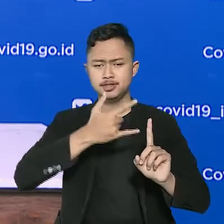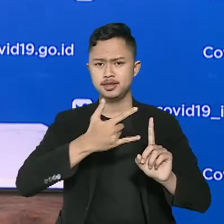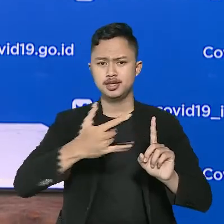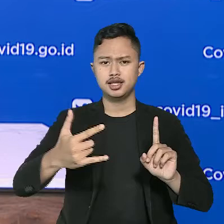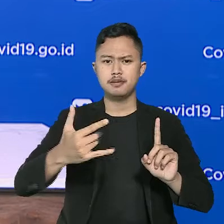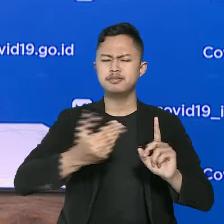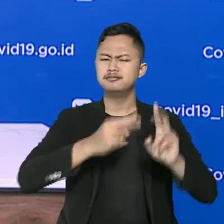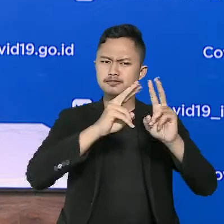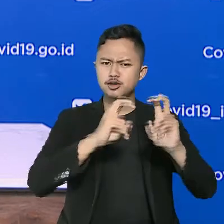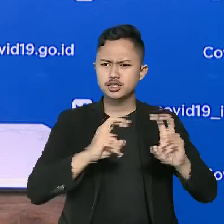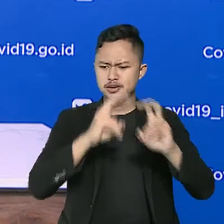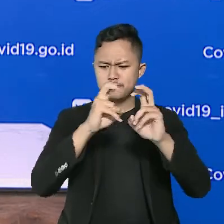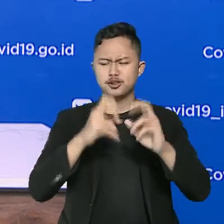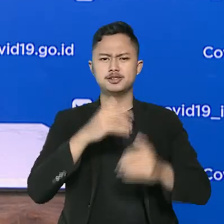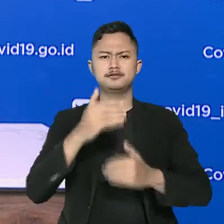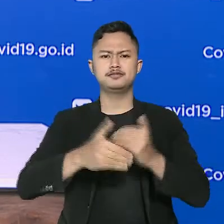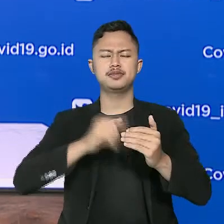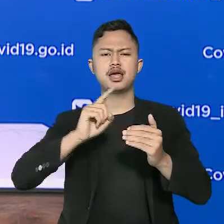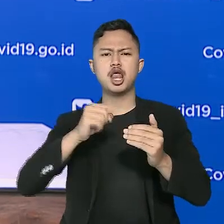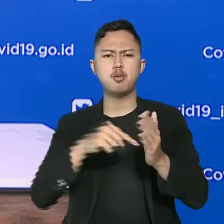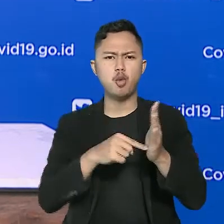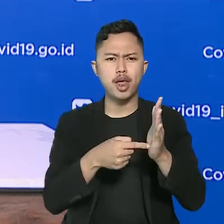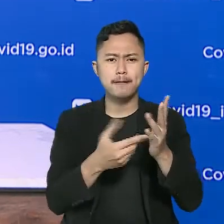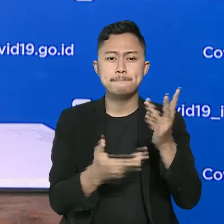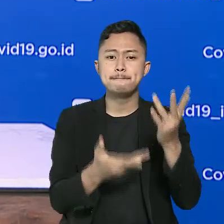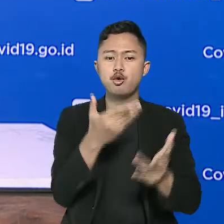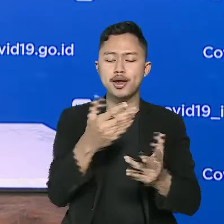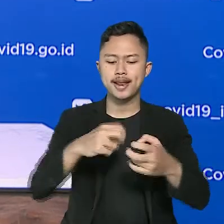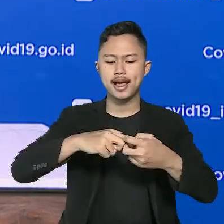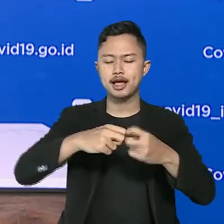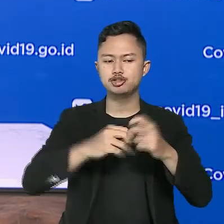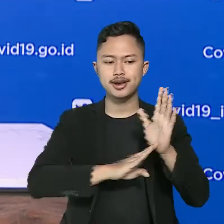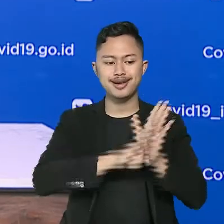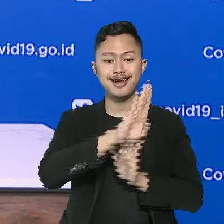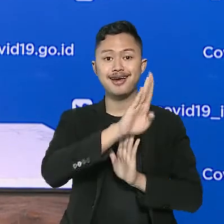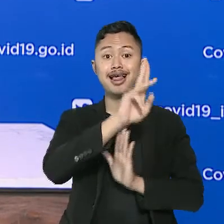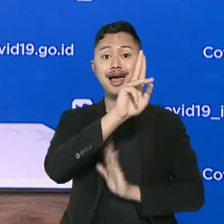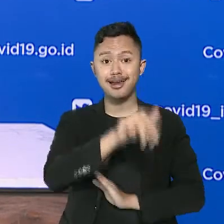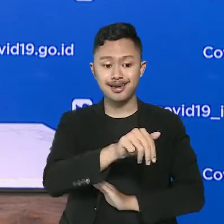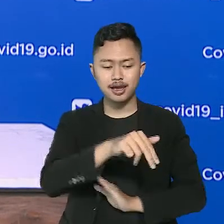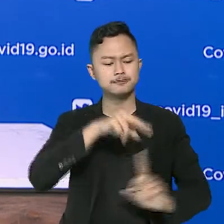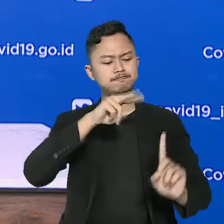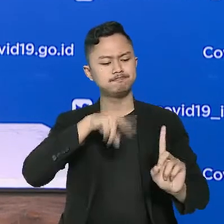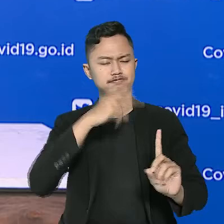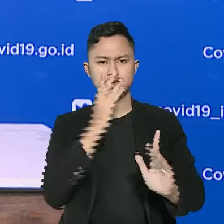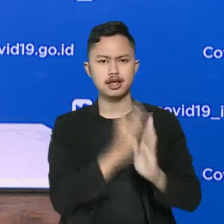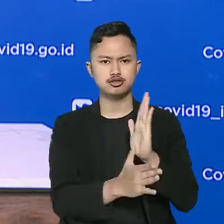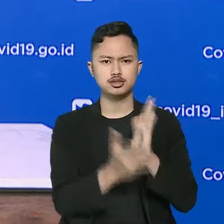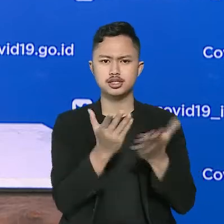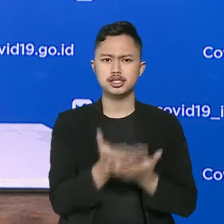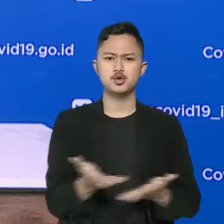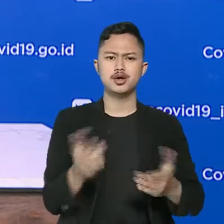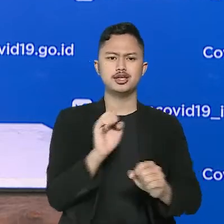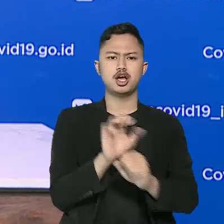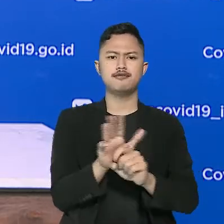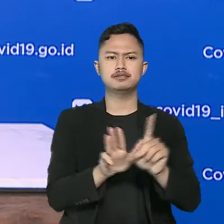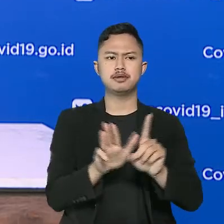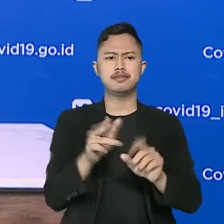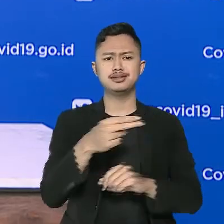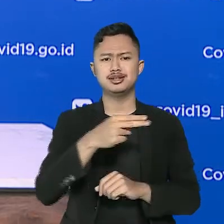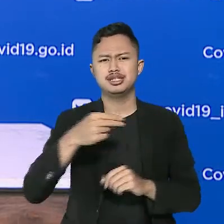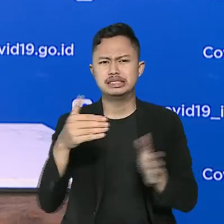dan mengidentifikasi jika mulai muncul tren kenaikan kasus. Di tengah kondisi COVID-19 di Indonesia